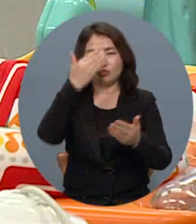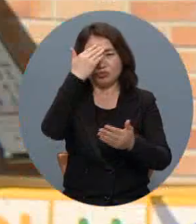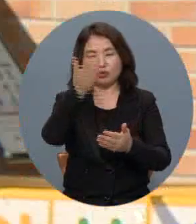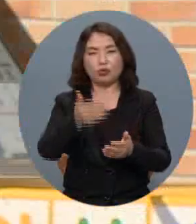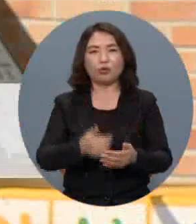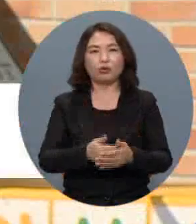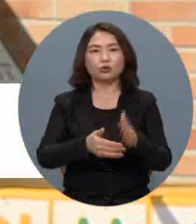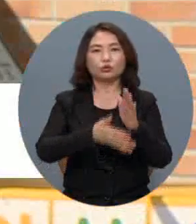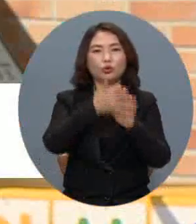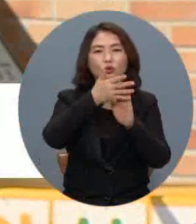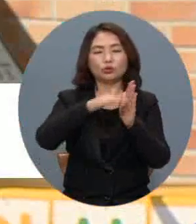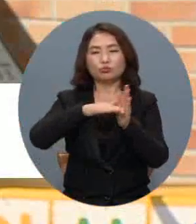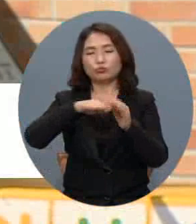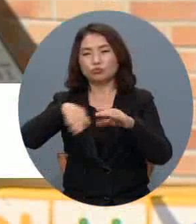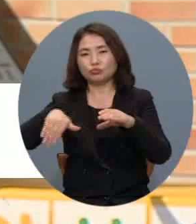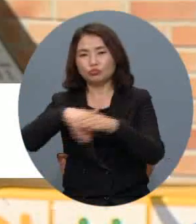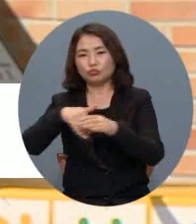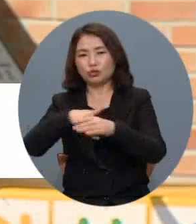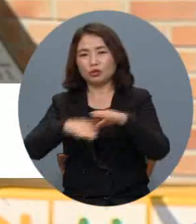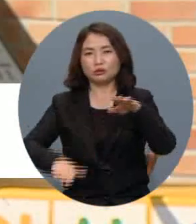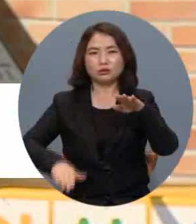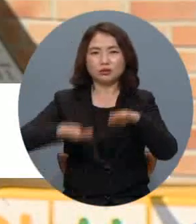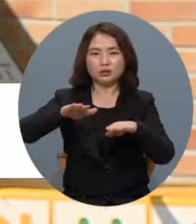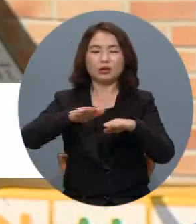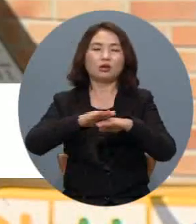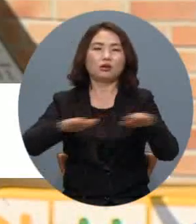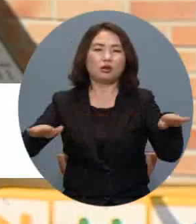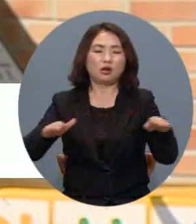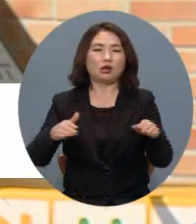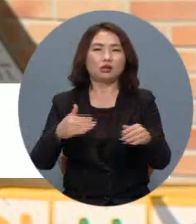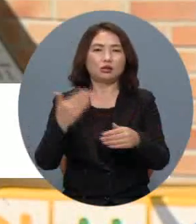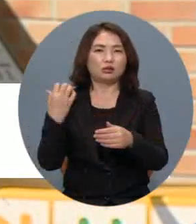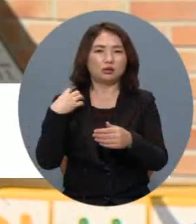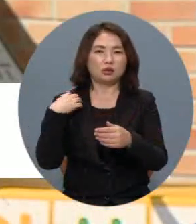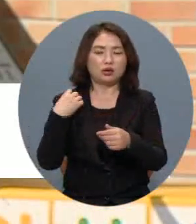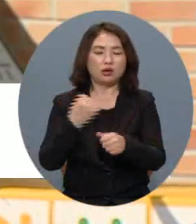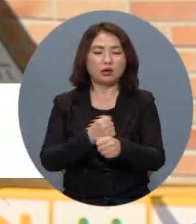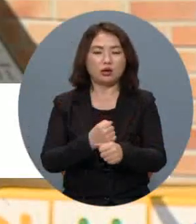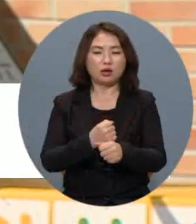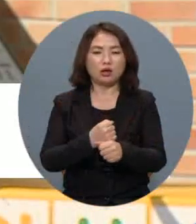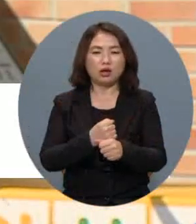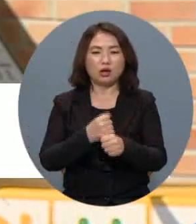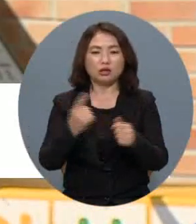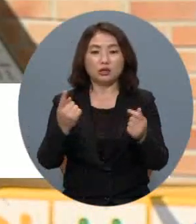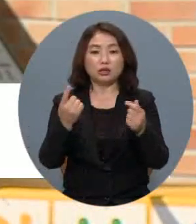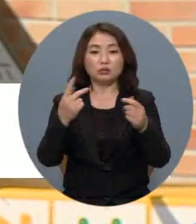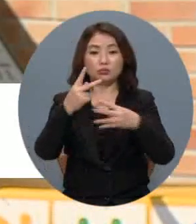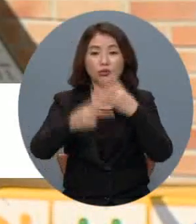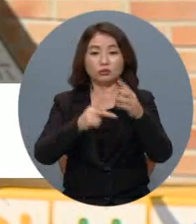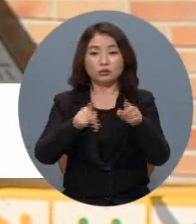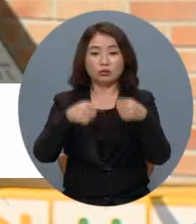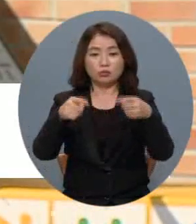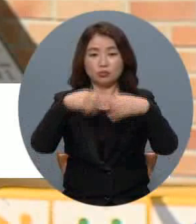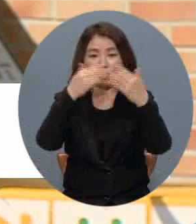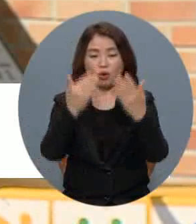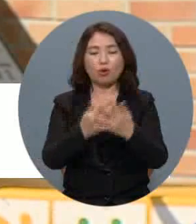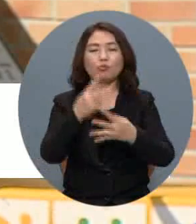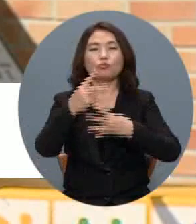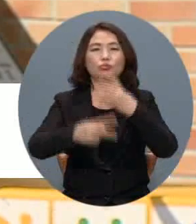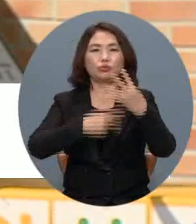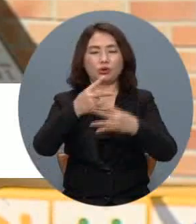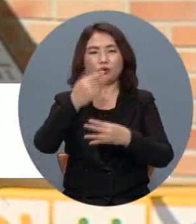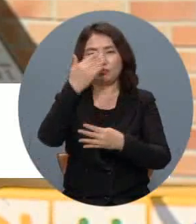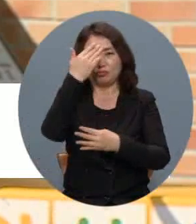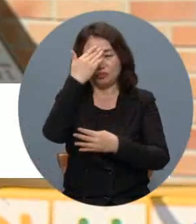도시와의 어떤 문화적 격차를 많이 해소 시켜주는 역할을 하고요 쓴 폐 들어오시는 순간부터 모든 프로그램은